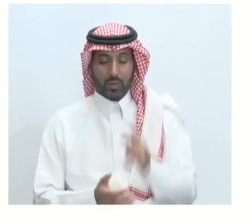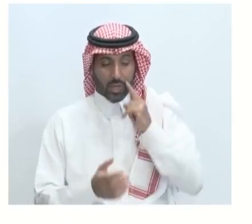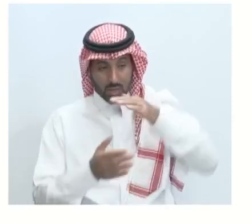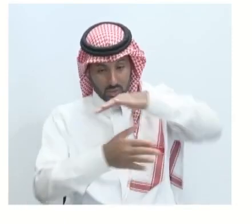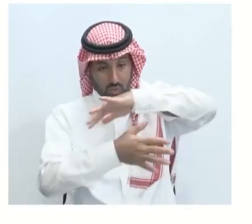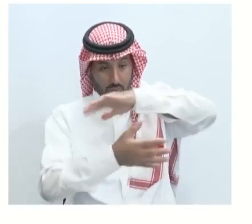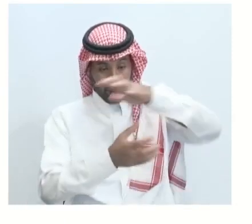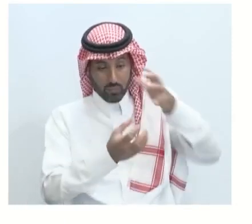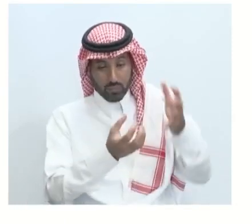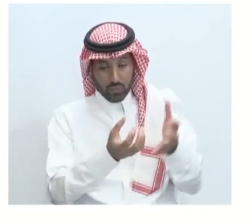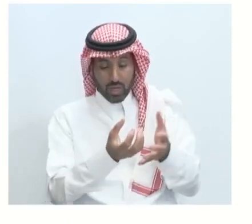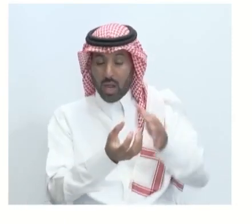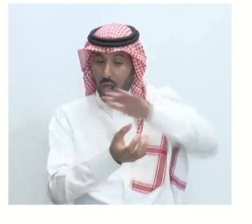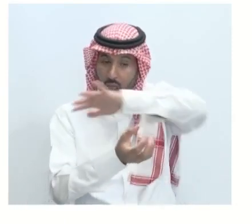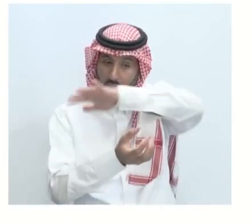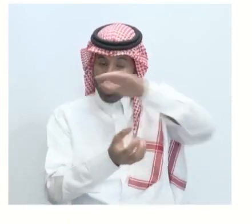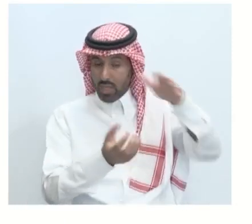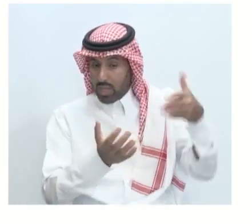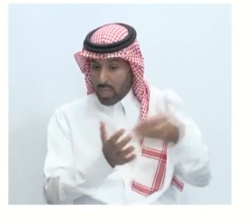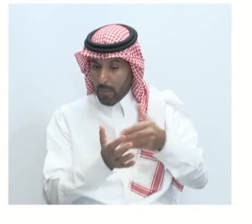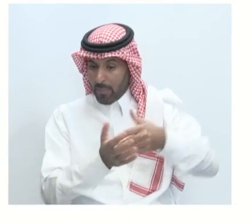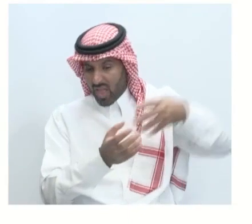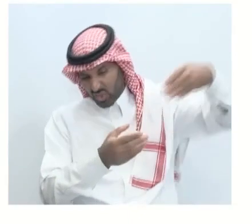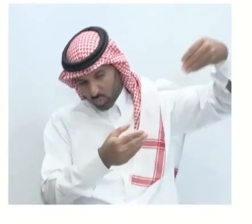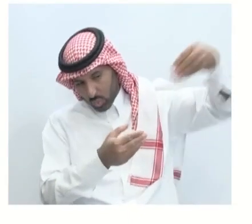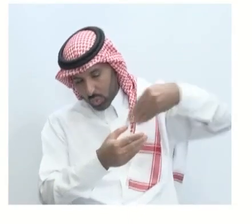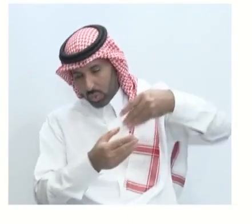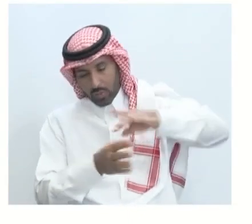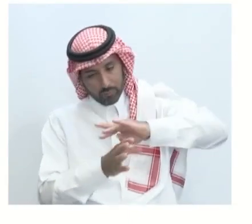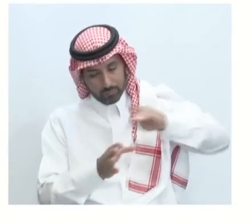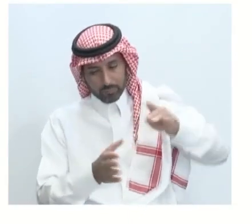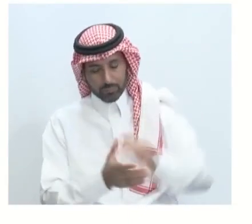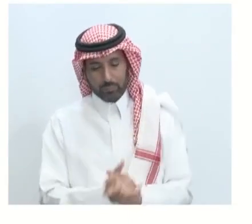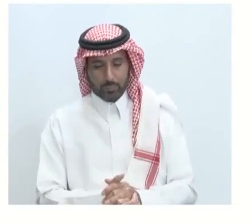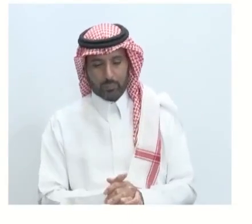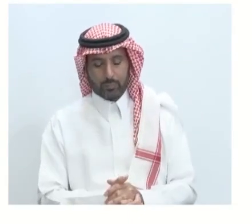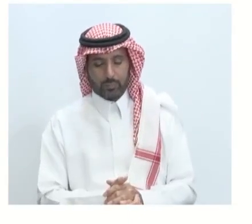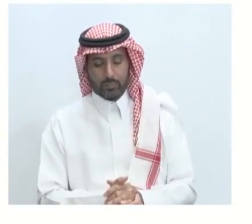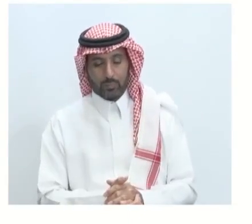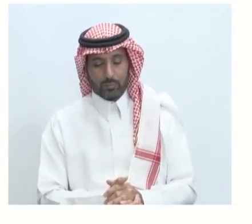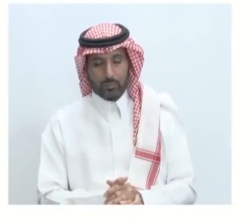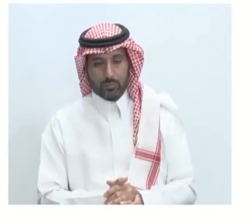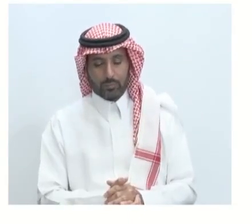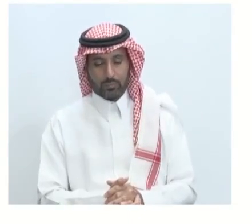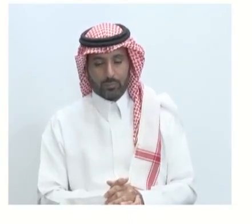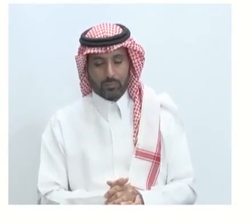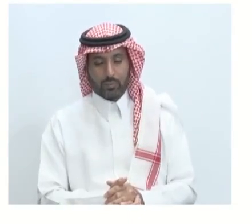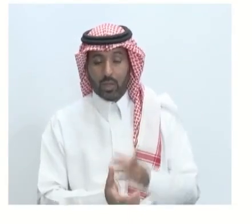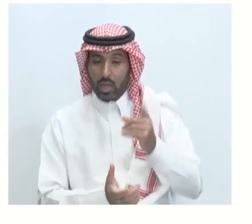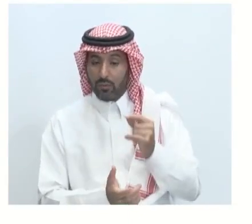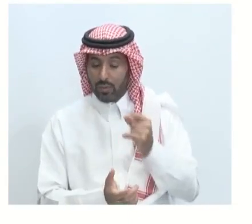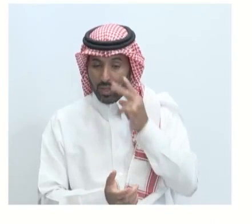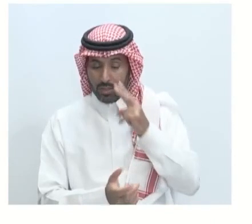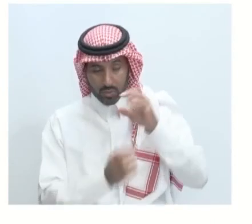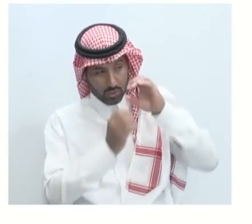تماما وبالفعل تم رصد هذه اشعه بواسطه رحلات الفضاء وافضل